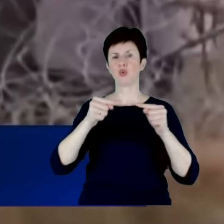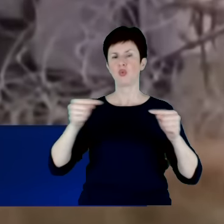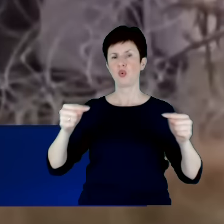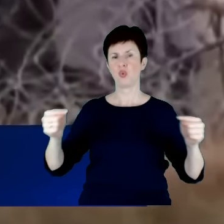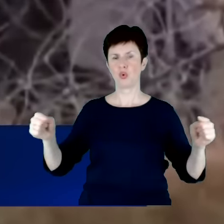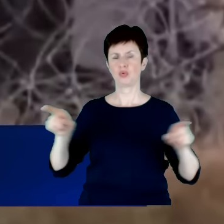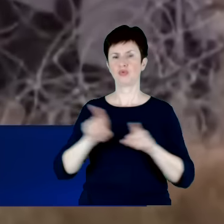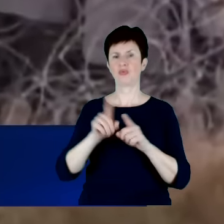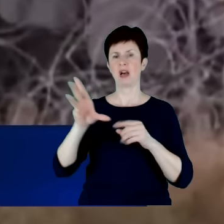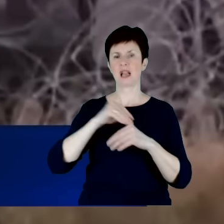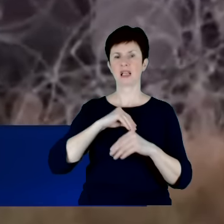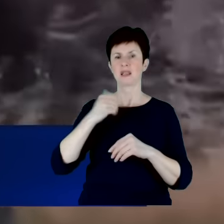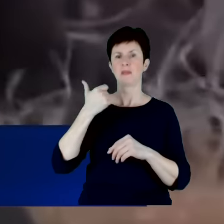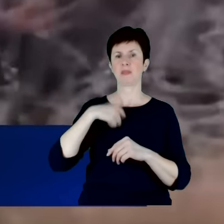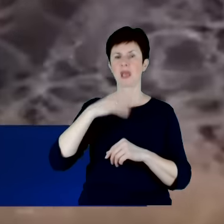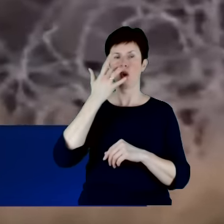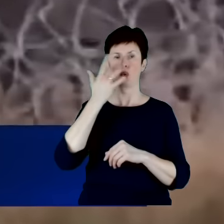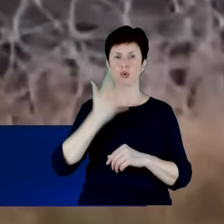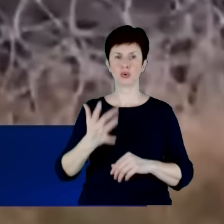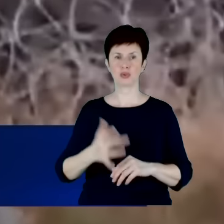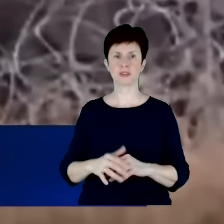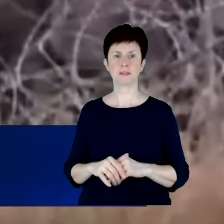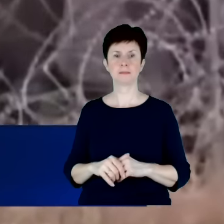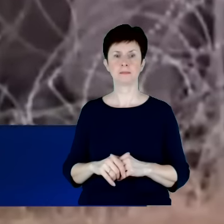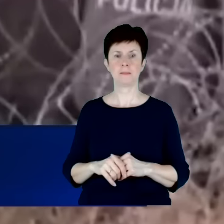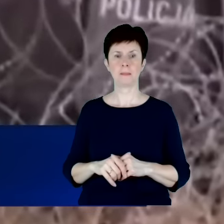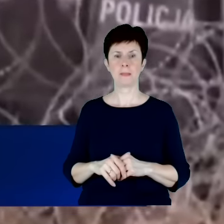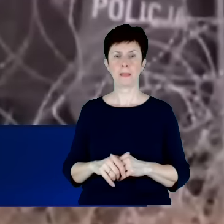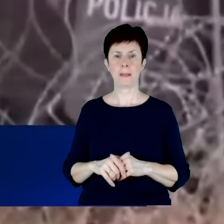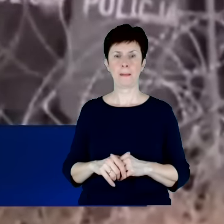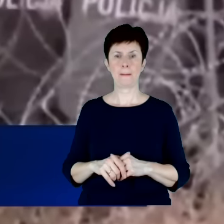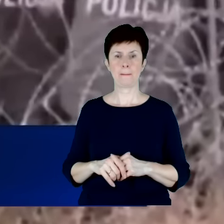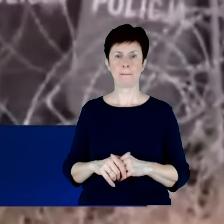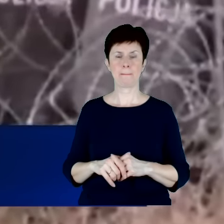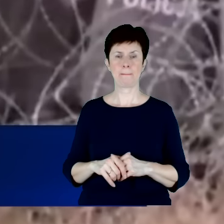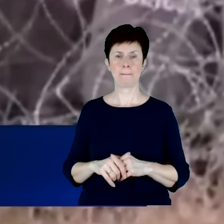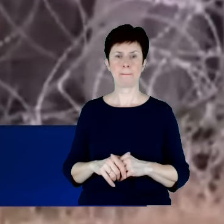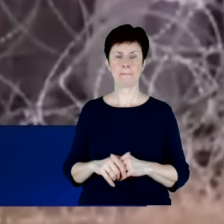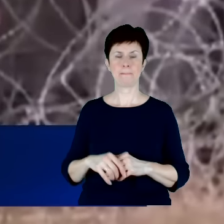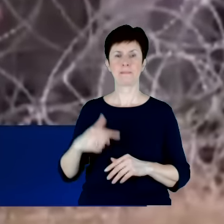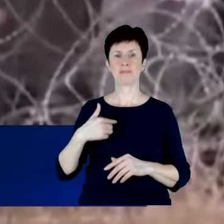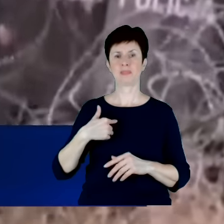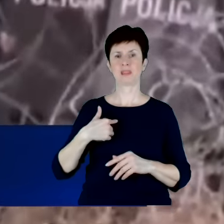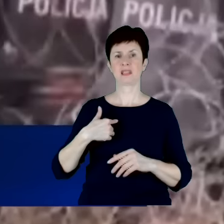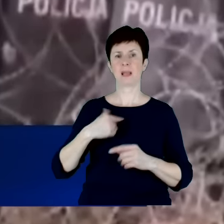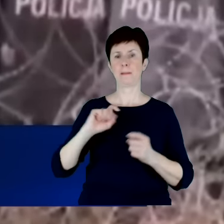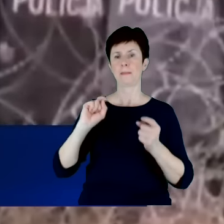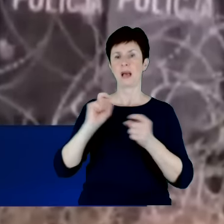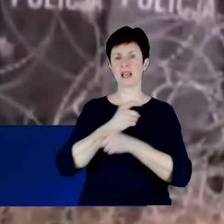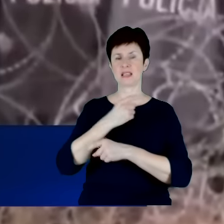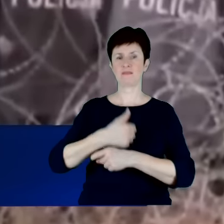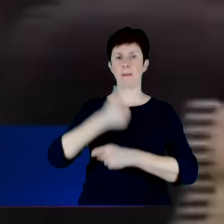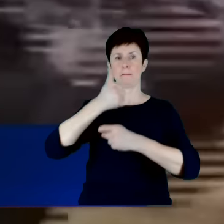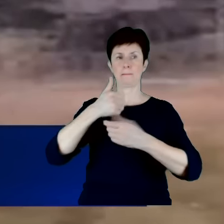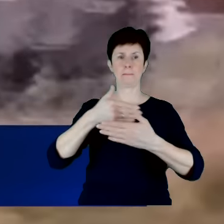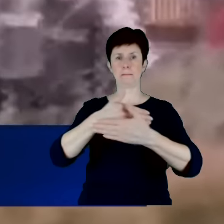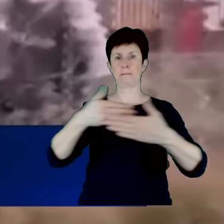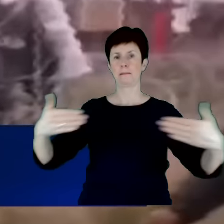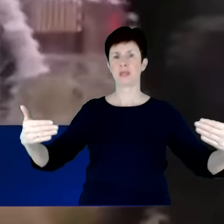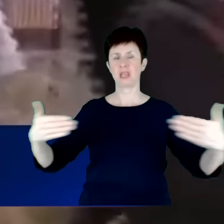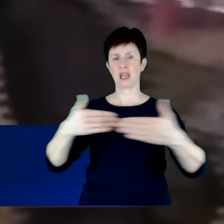Białorusią. Jesteśmy w jakimś sensie państwami frontowymi w tej konfrontacji ze zorganizowaną